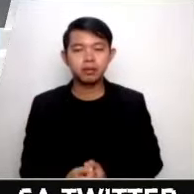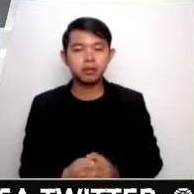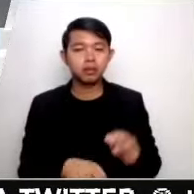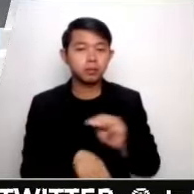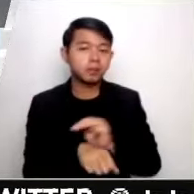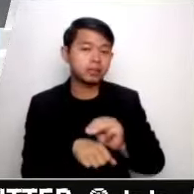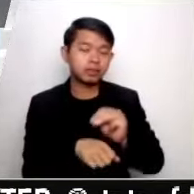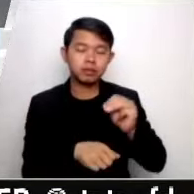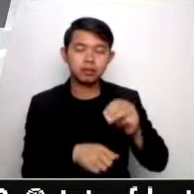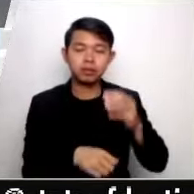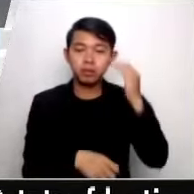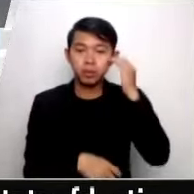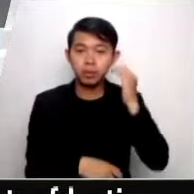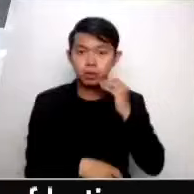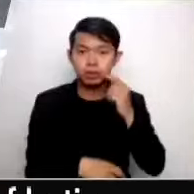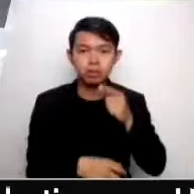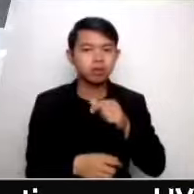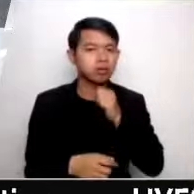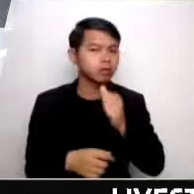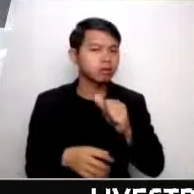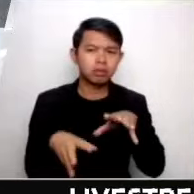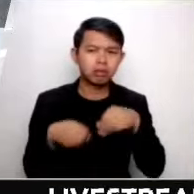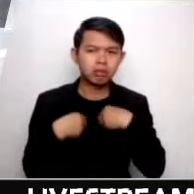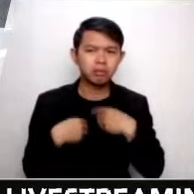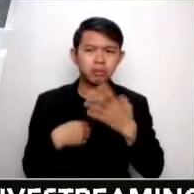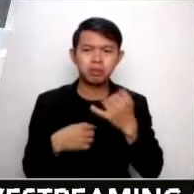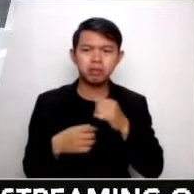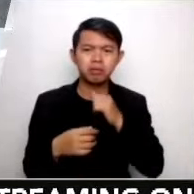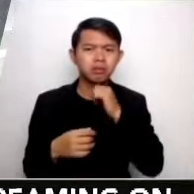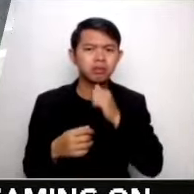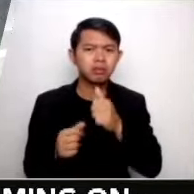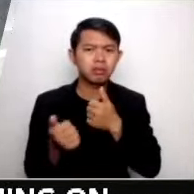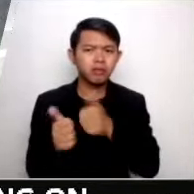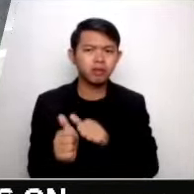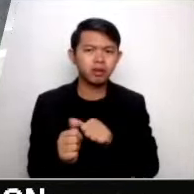ang pagpapasabog na anilay paglabag sa mga napagkasunduan.